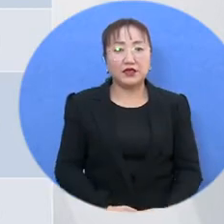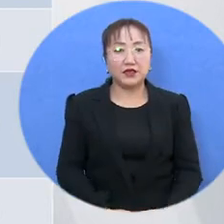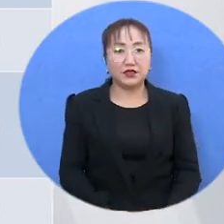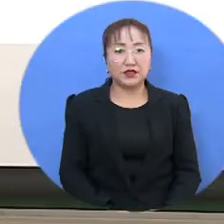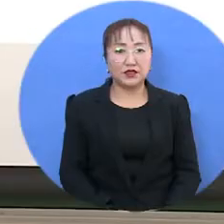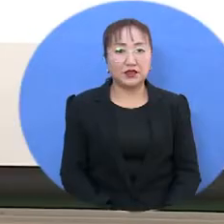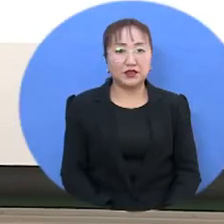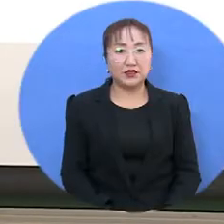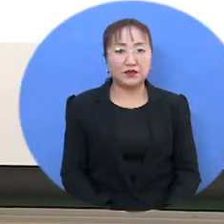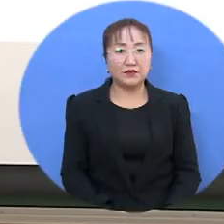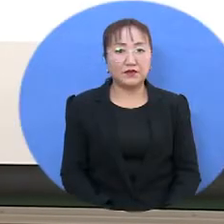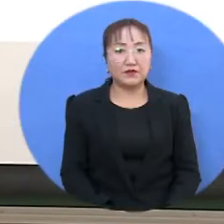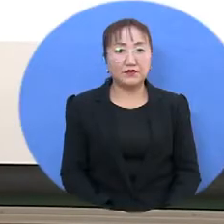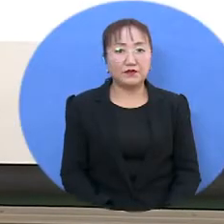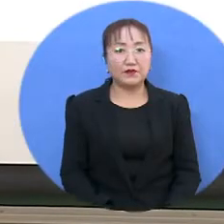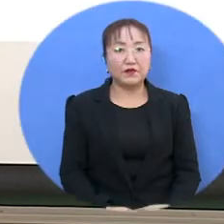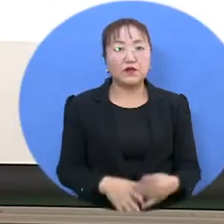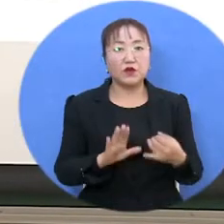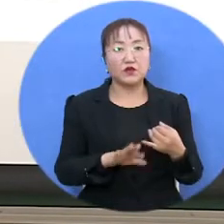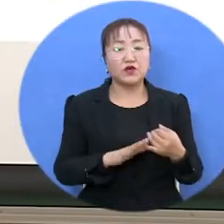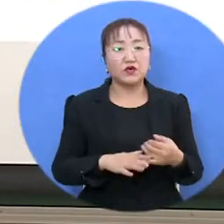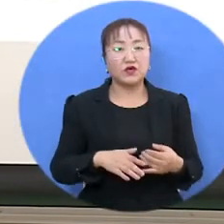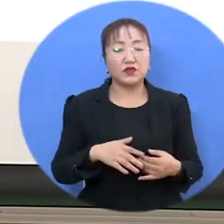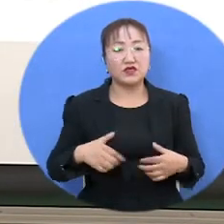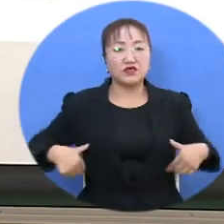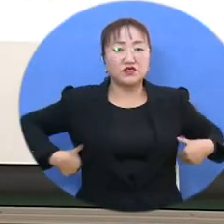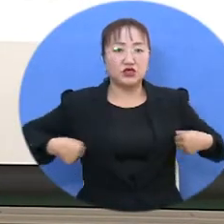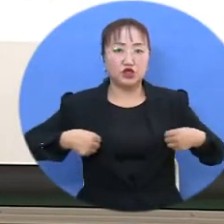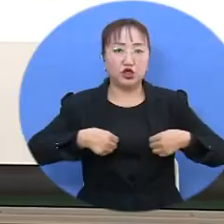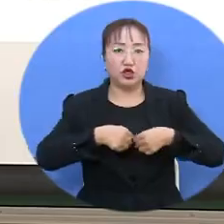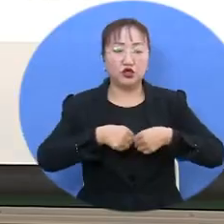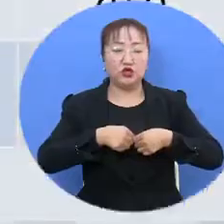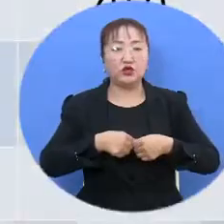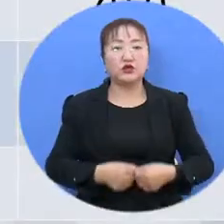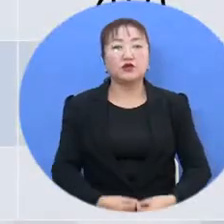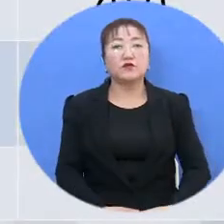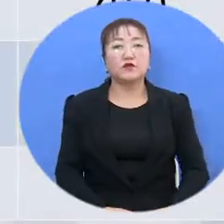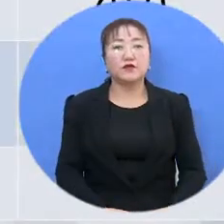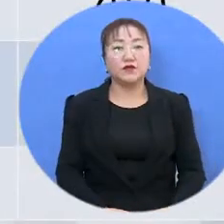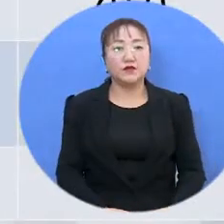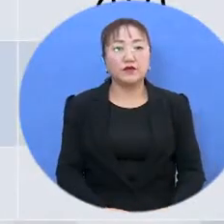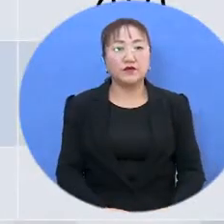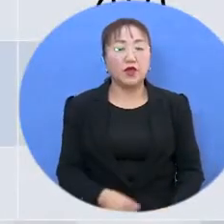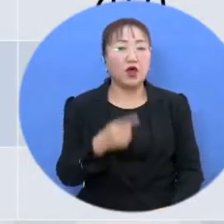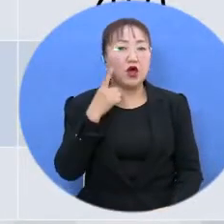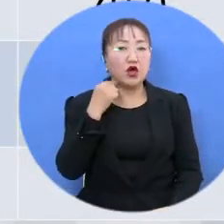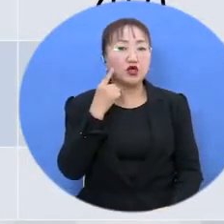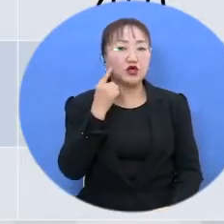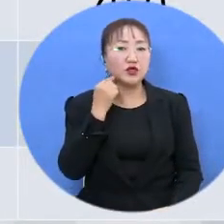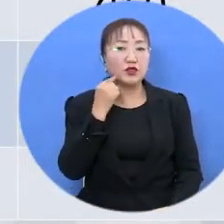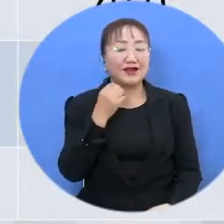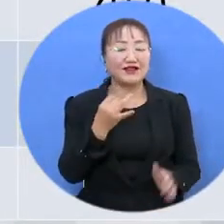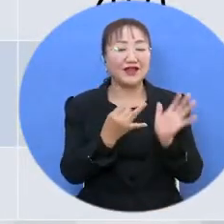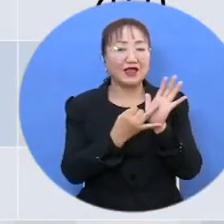хүүхдүүдээ. За сүүлийн үзүүлэлт цээжний тойргийн үзүүлэлт байгаа. Цээжний тойргийн дундаж үзүүлэлт маань охтын дээд үзүүлэлт